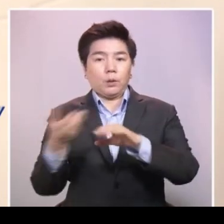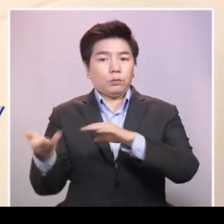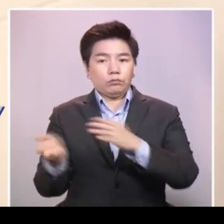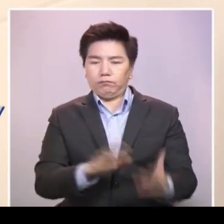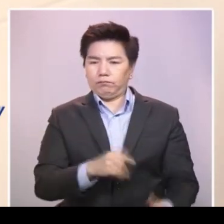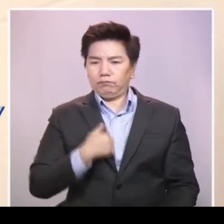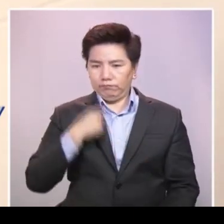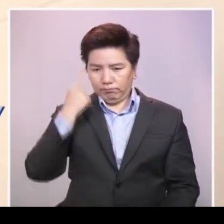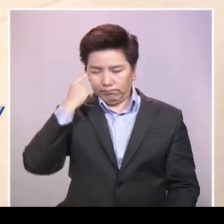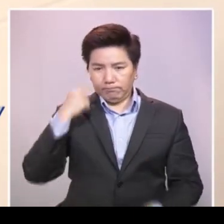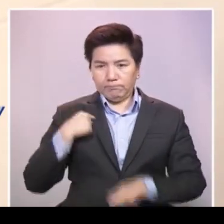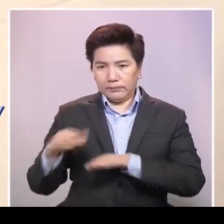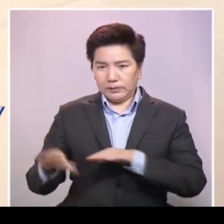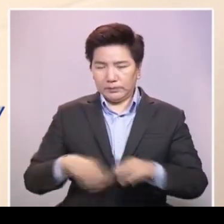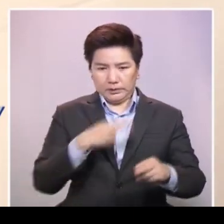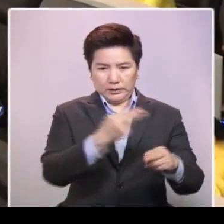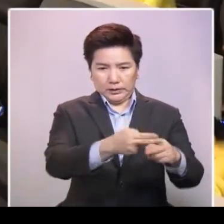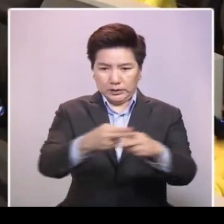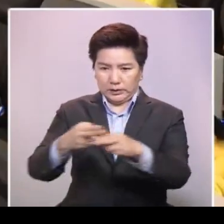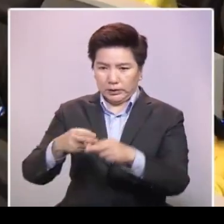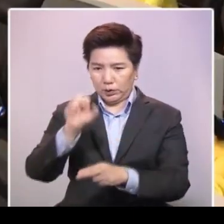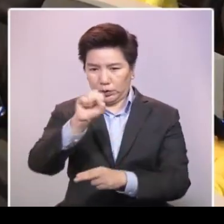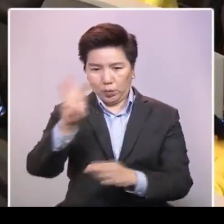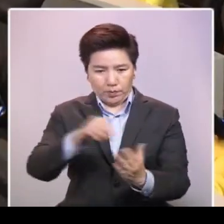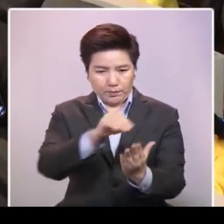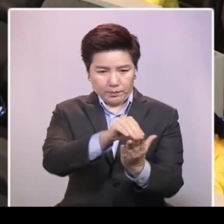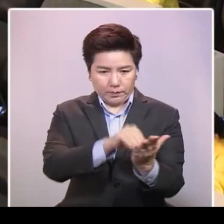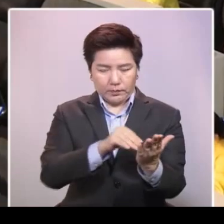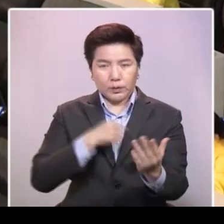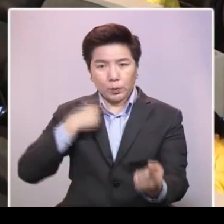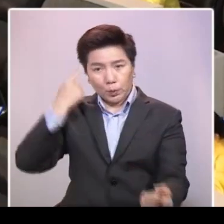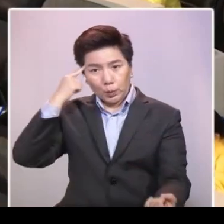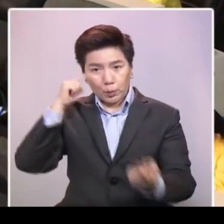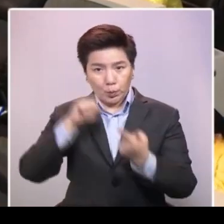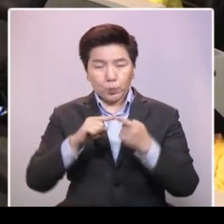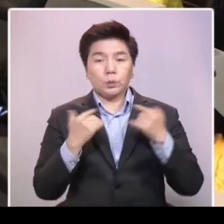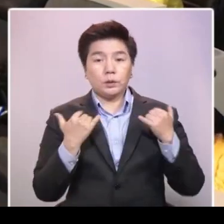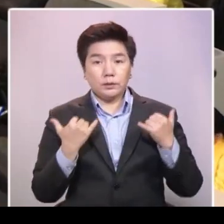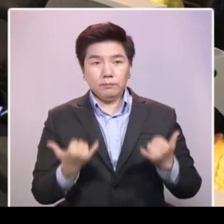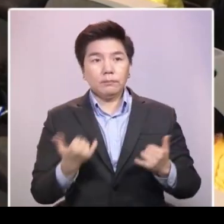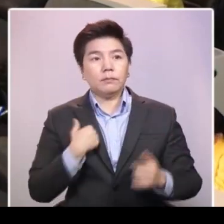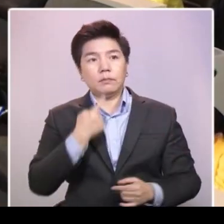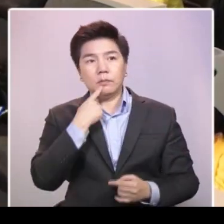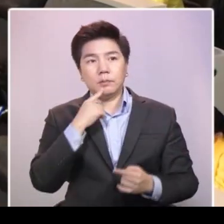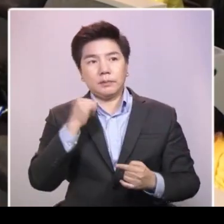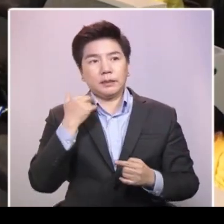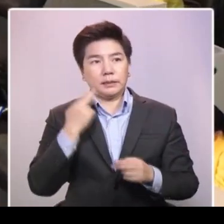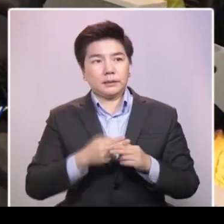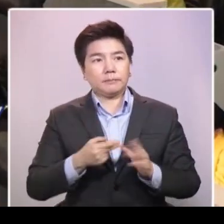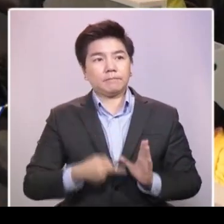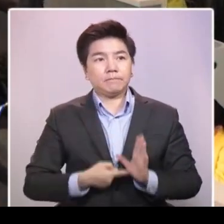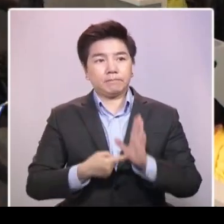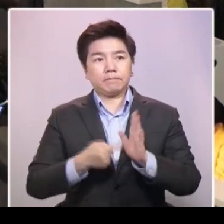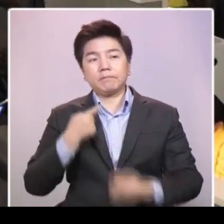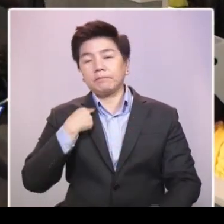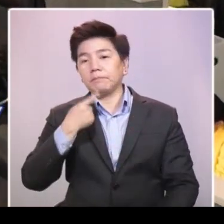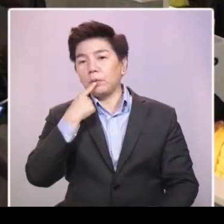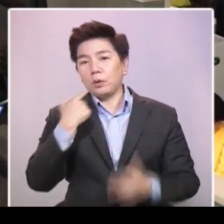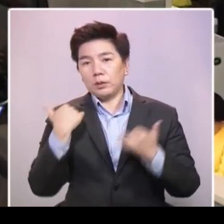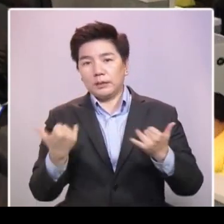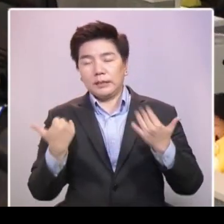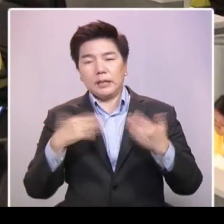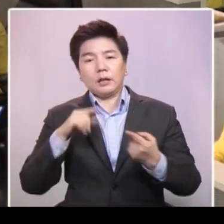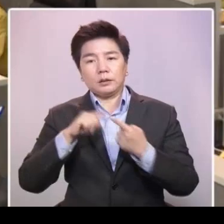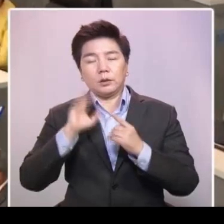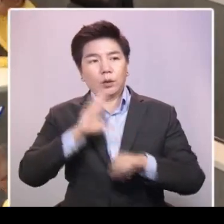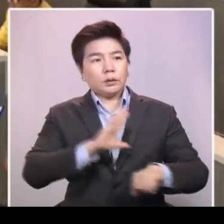ค่ะก็เลยเตรียมที่จะรวบรวมรายชื่อค่ะเพื่อแสดงจุดยืนในเรื่องนี้ค่ะโดยอาจจะมีการออกแถลงการณ์ออกมานะคะแล้วก็